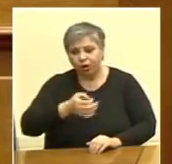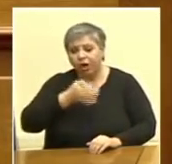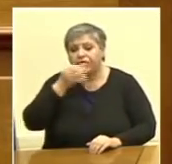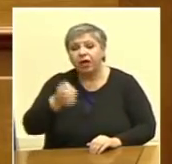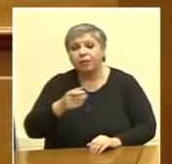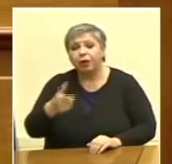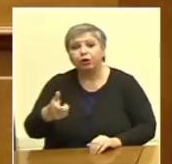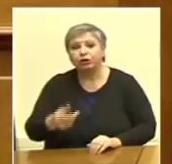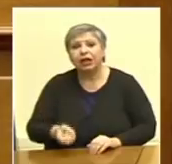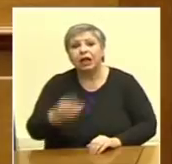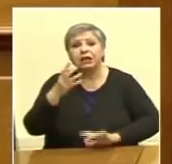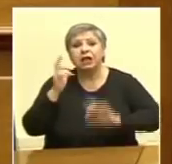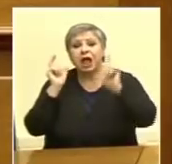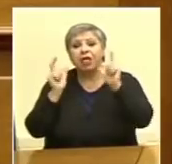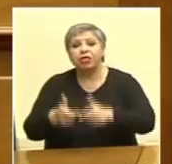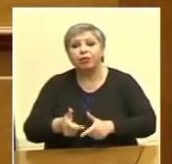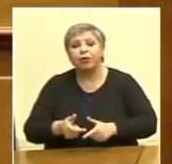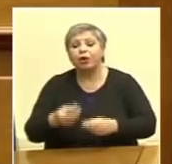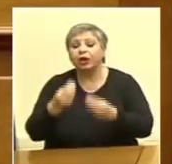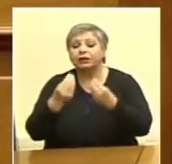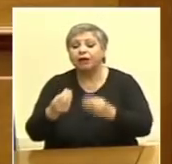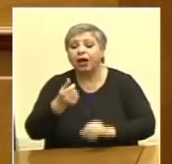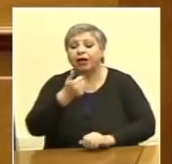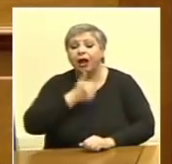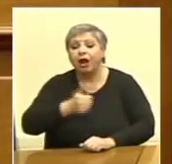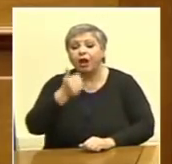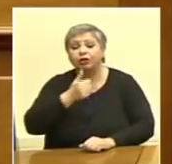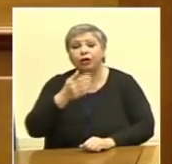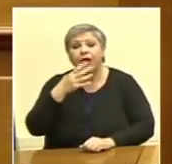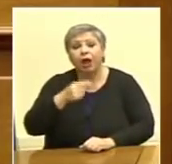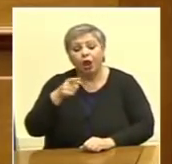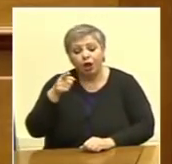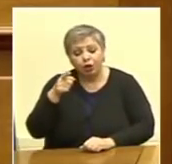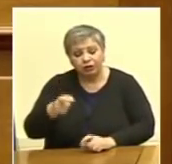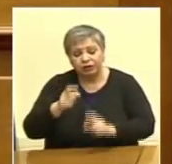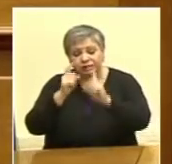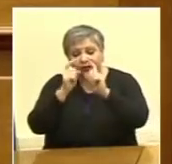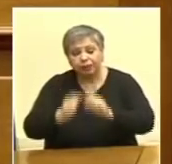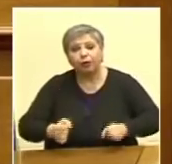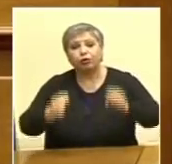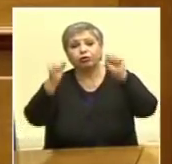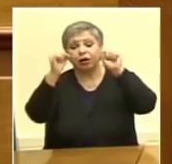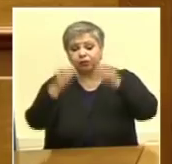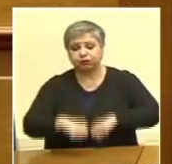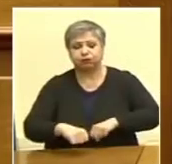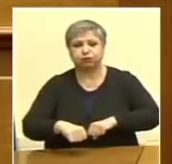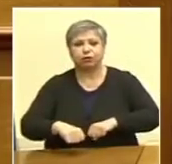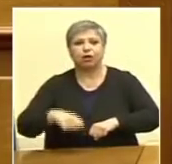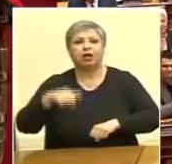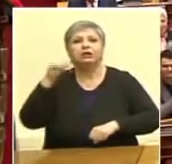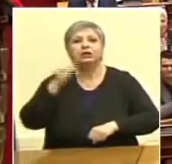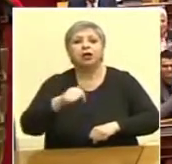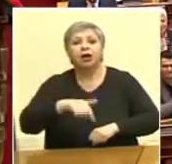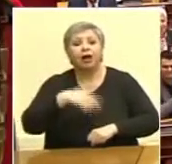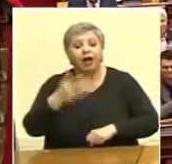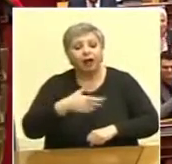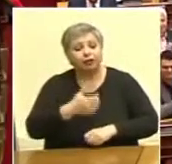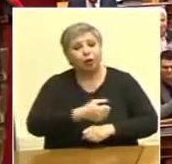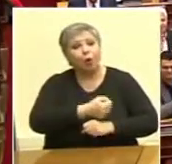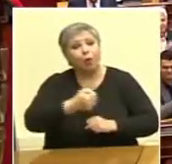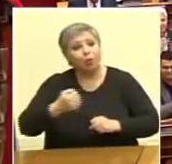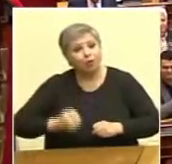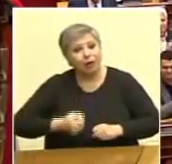Δημοκρατίας που θα ψηφίσουν μαζί μας ναι σε όλα στην κατάργηση πάλι ενός απεχθούς μέτρου που επιβάρυνε τον